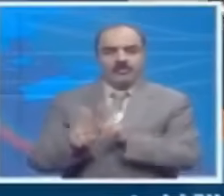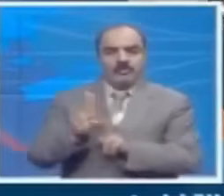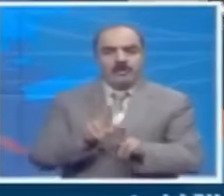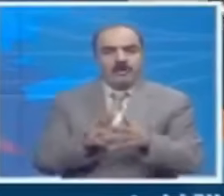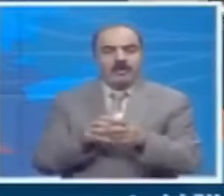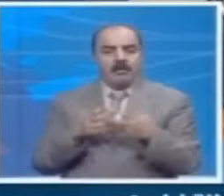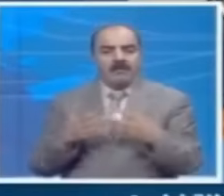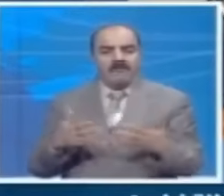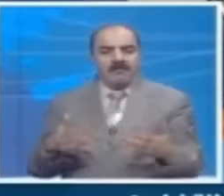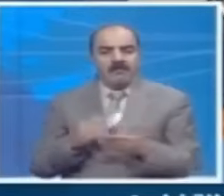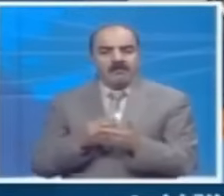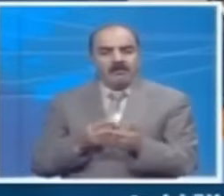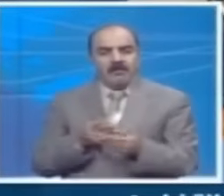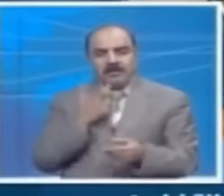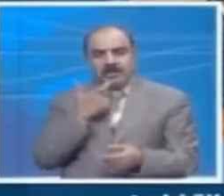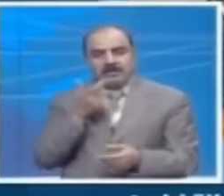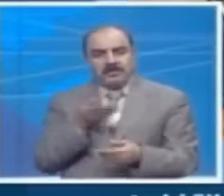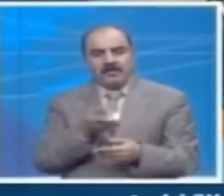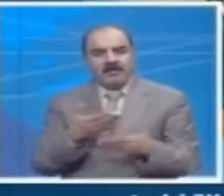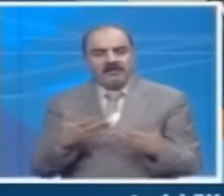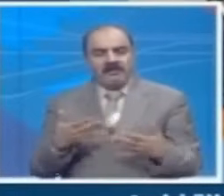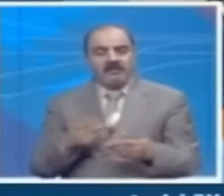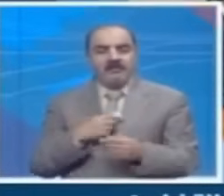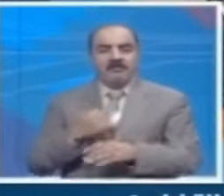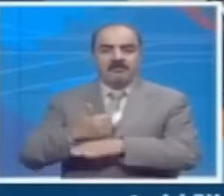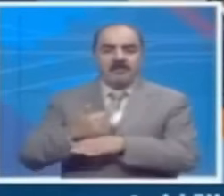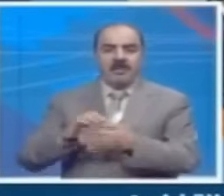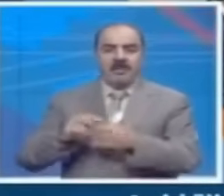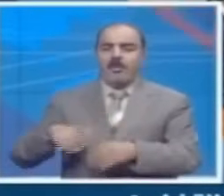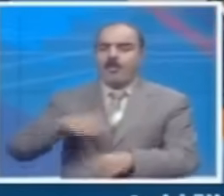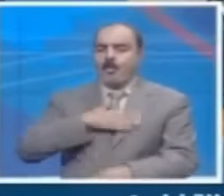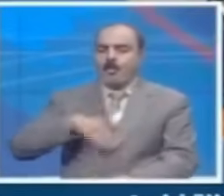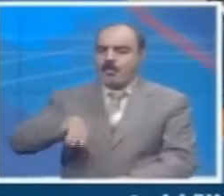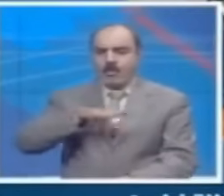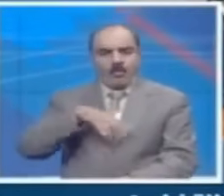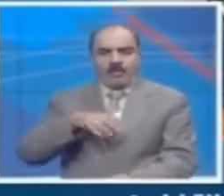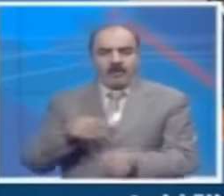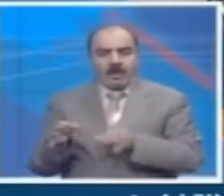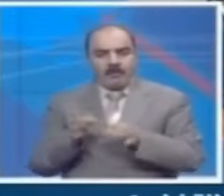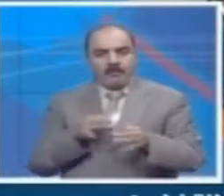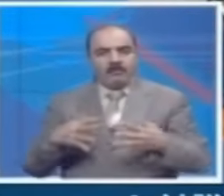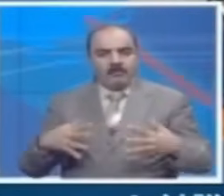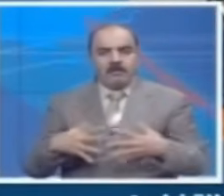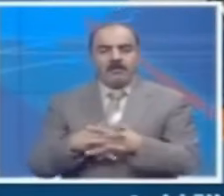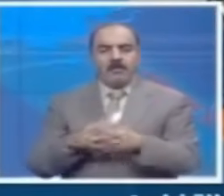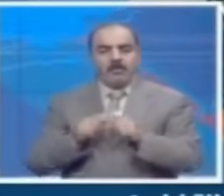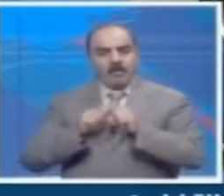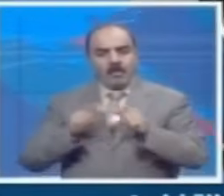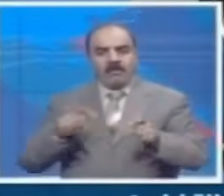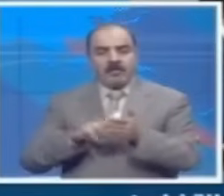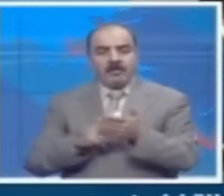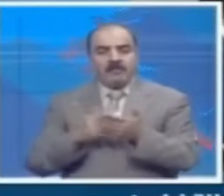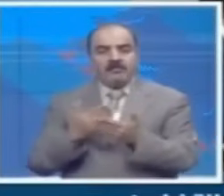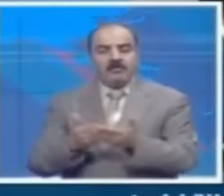أهمية تيسير المعاملات الخاصة بالمسنين في المؤسسات كافة، تنسيق الجهود ووضع رؤية مشتركة